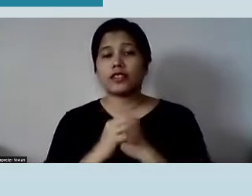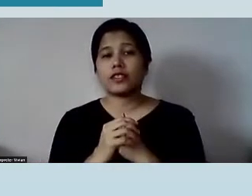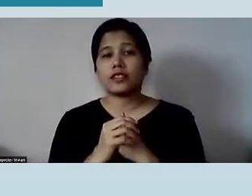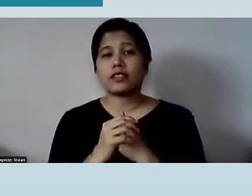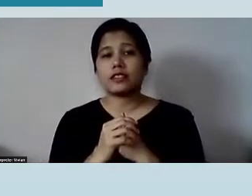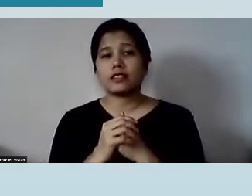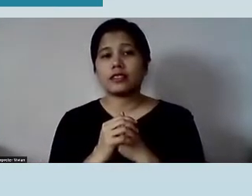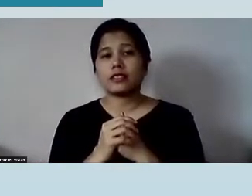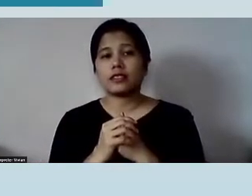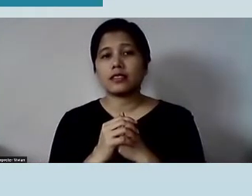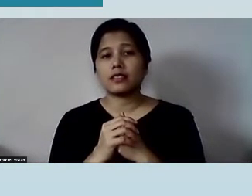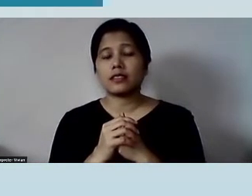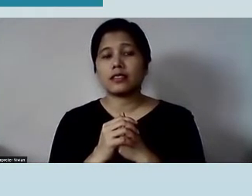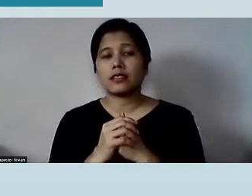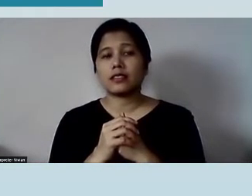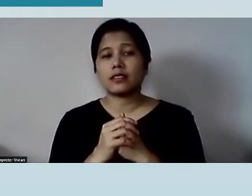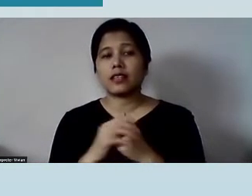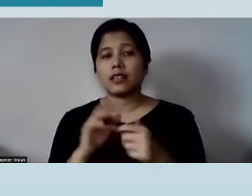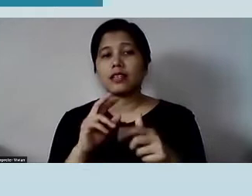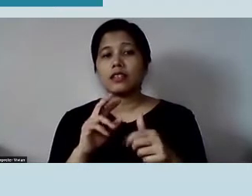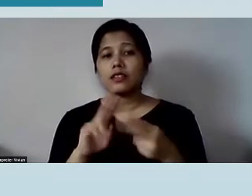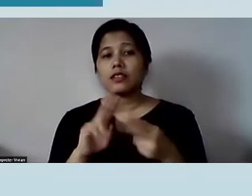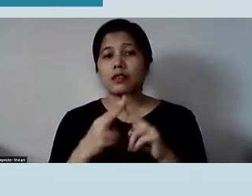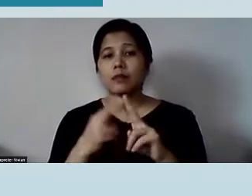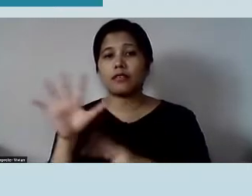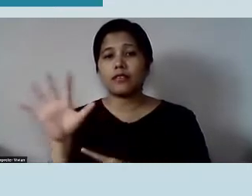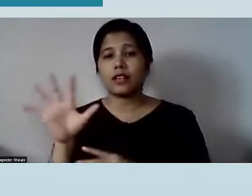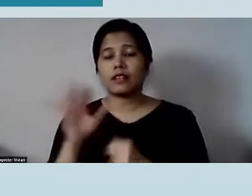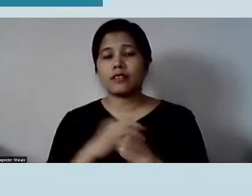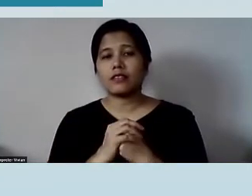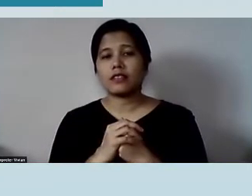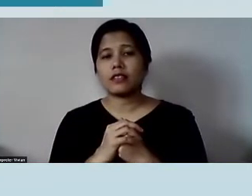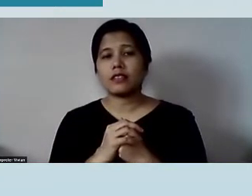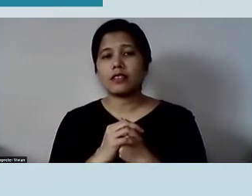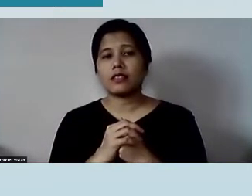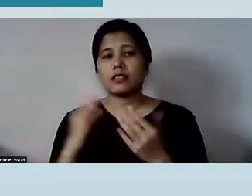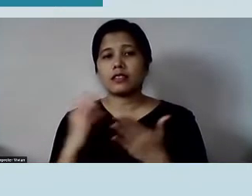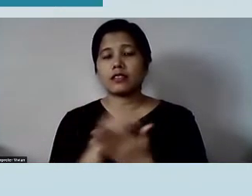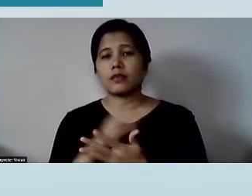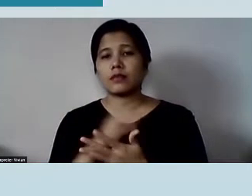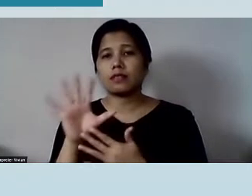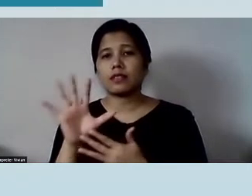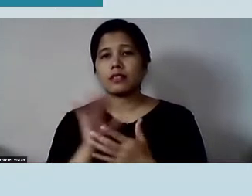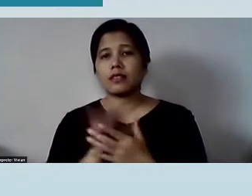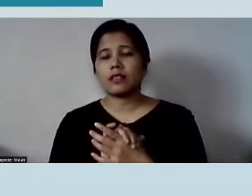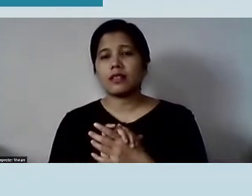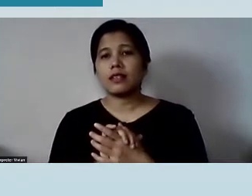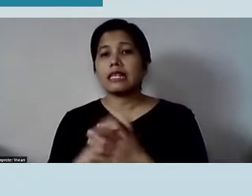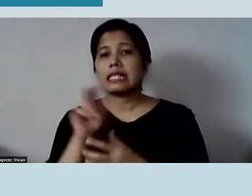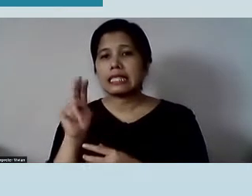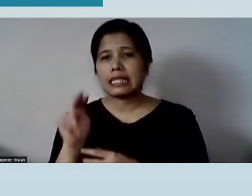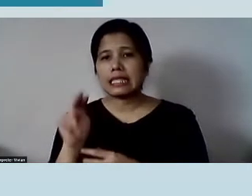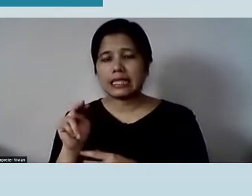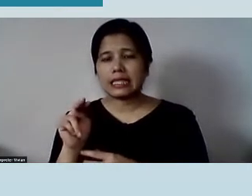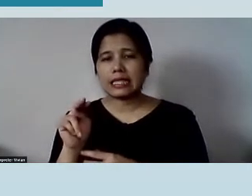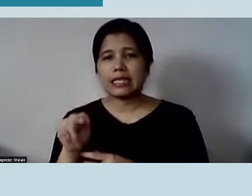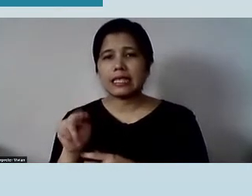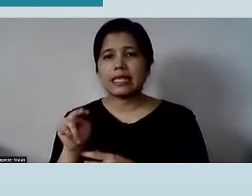pong numbering na to based on the chapters ito, ano, Magna Carta, chapter 5 po yan. Ang kailangan po sa ating